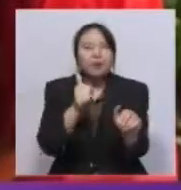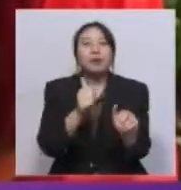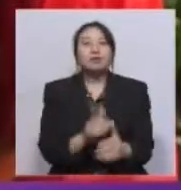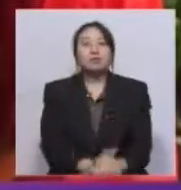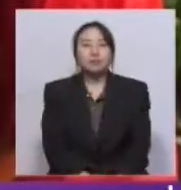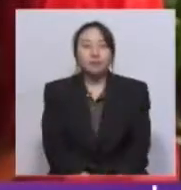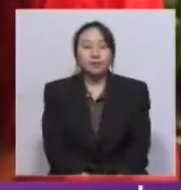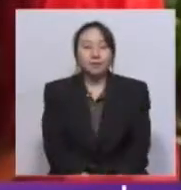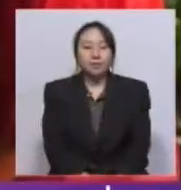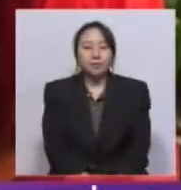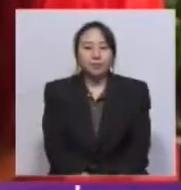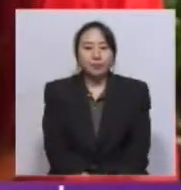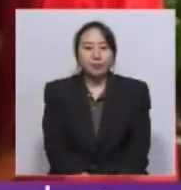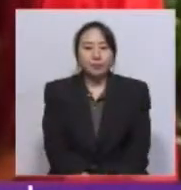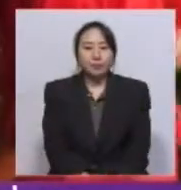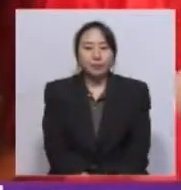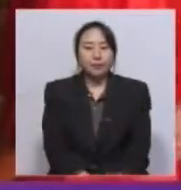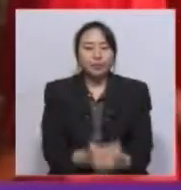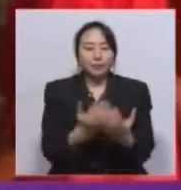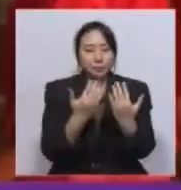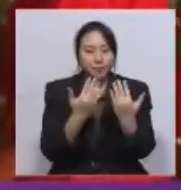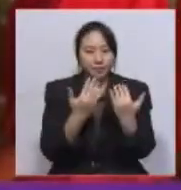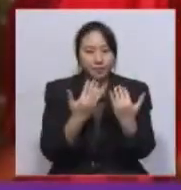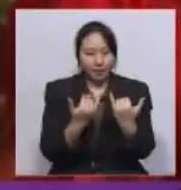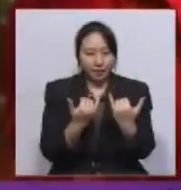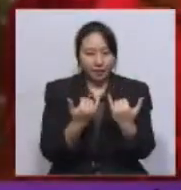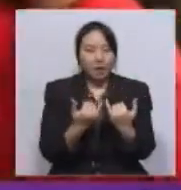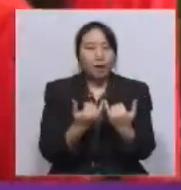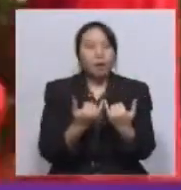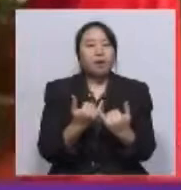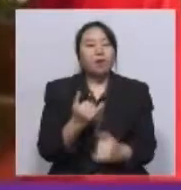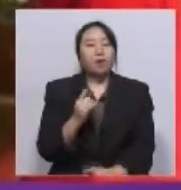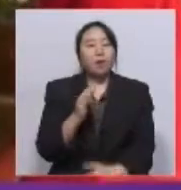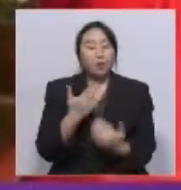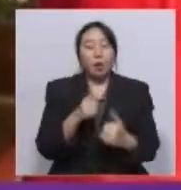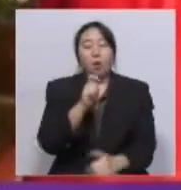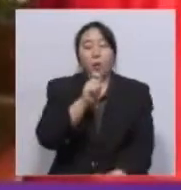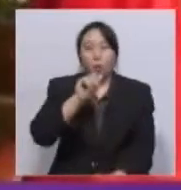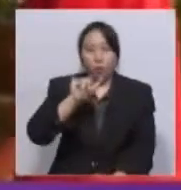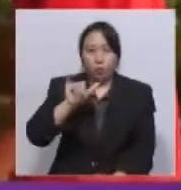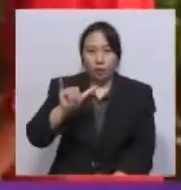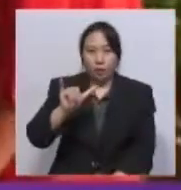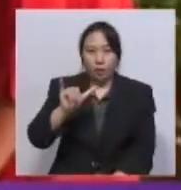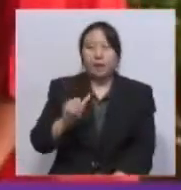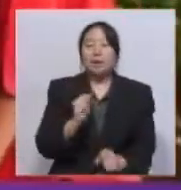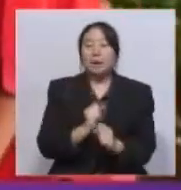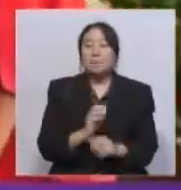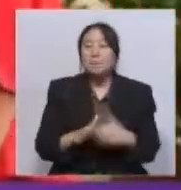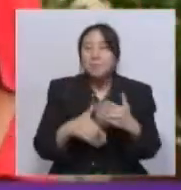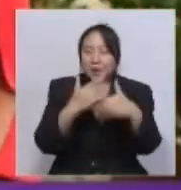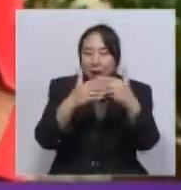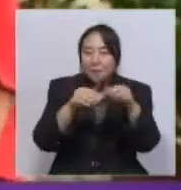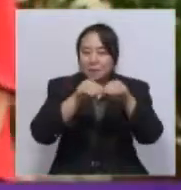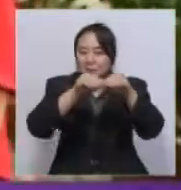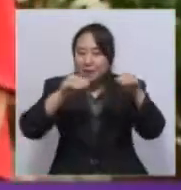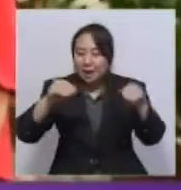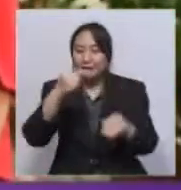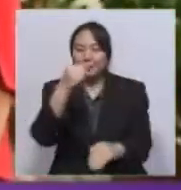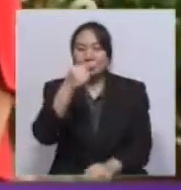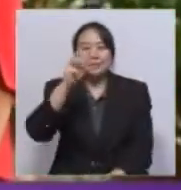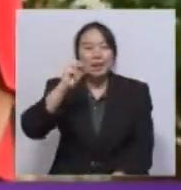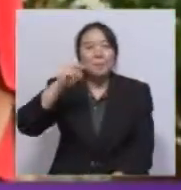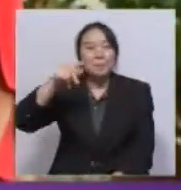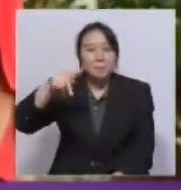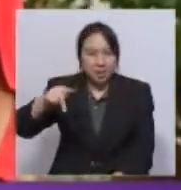ครับอันนี้ก็เป็นความตั้งใจที่อย.เนี่ยพัฒนา Primary GMP ขึ้นมาเพื่อทำให้ท้อง